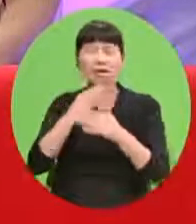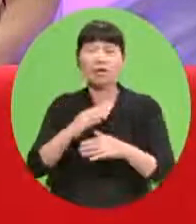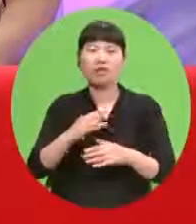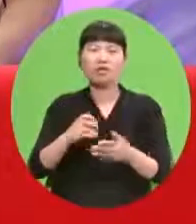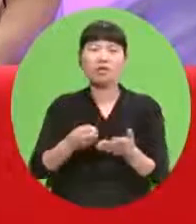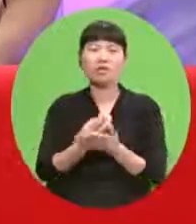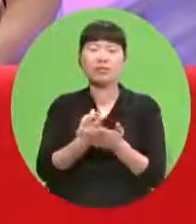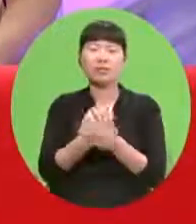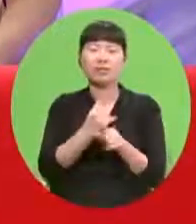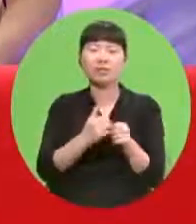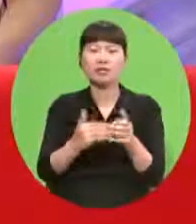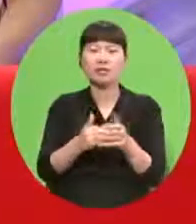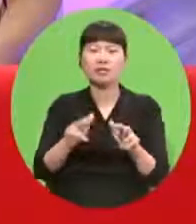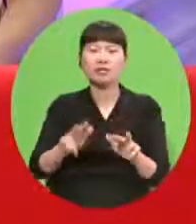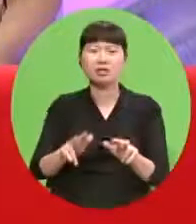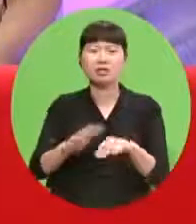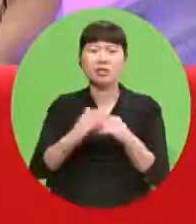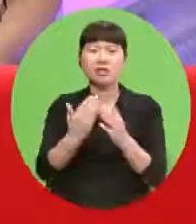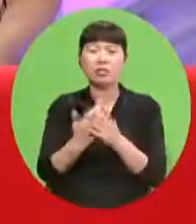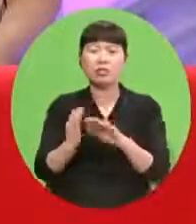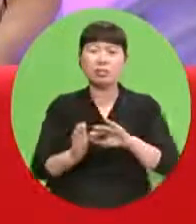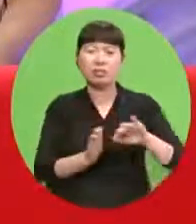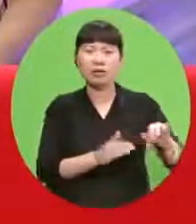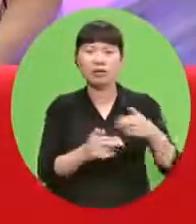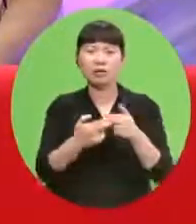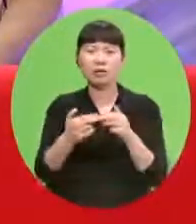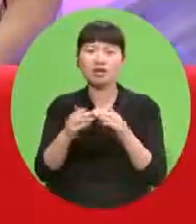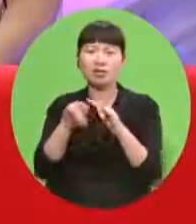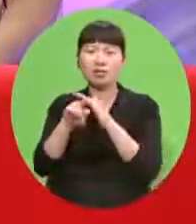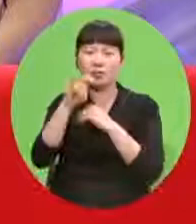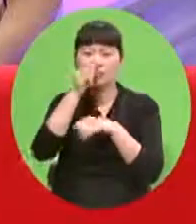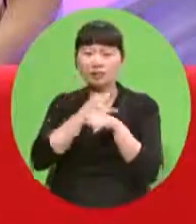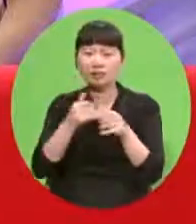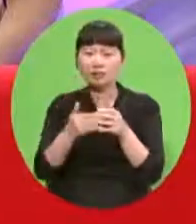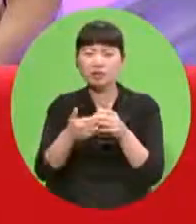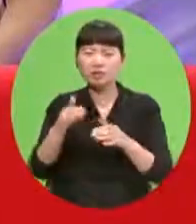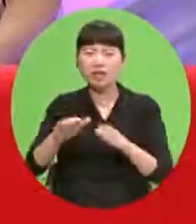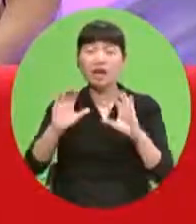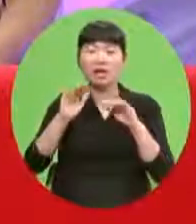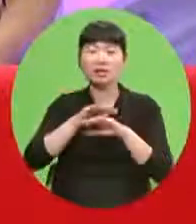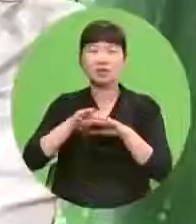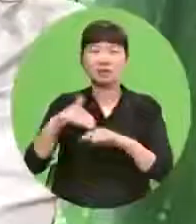나겠죠. 네. 당장 뭐 때려치고 병원으로 달려가겠는데 애들은 잘